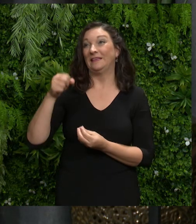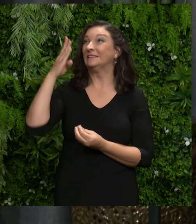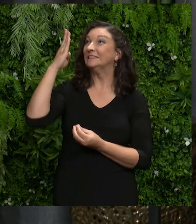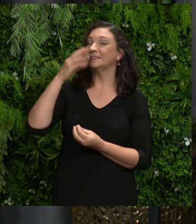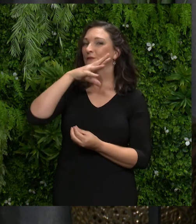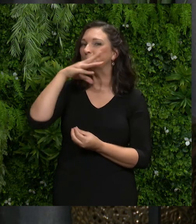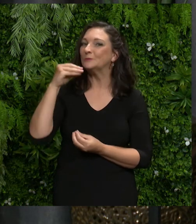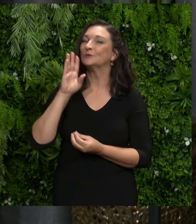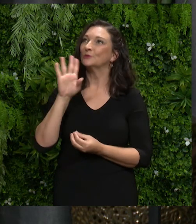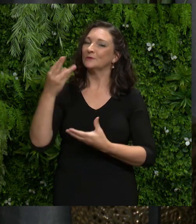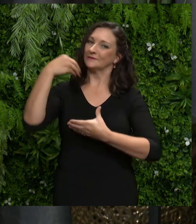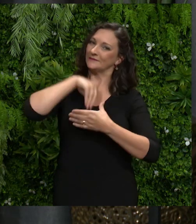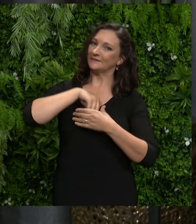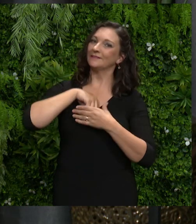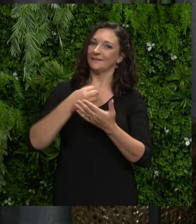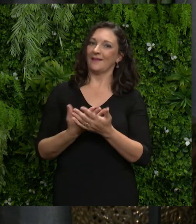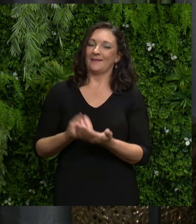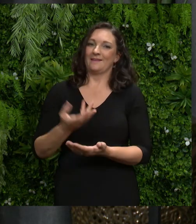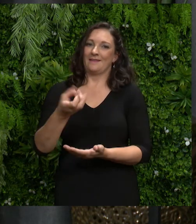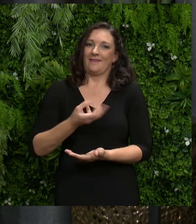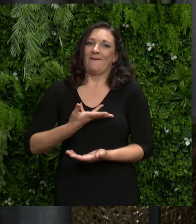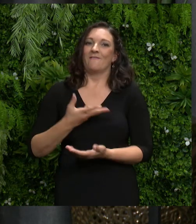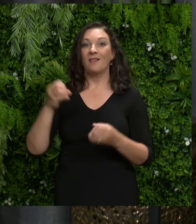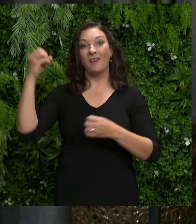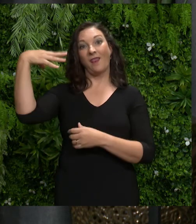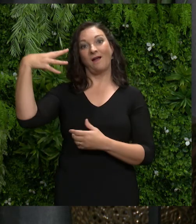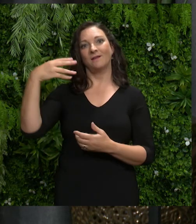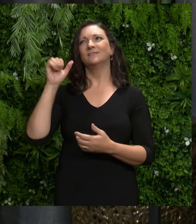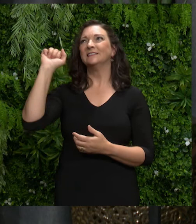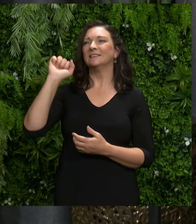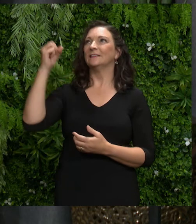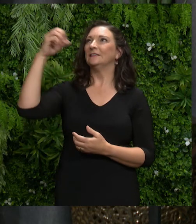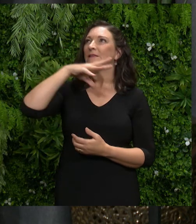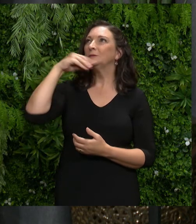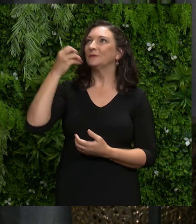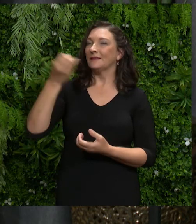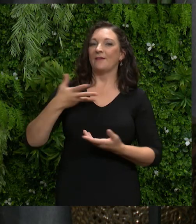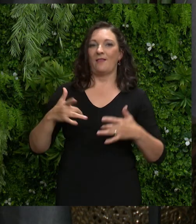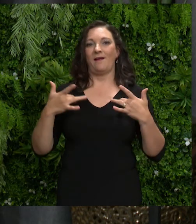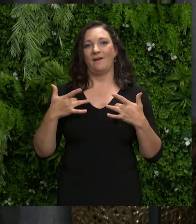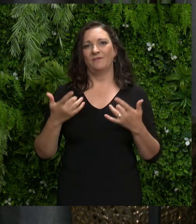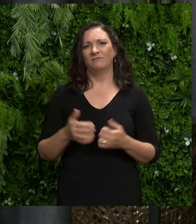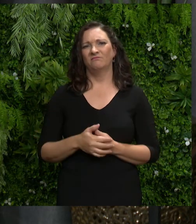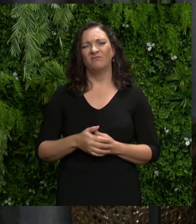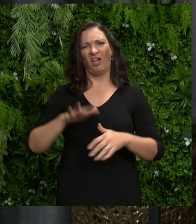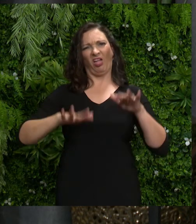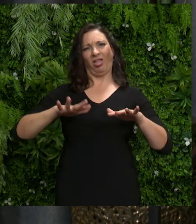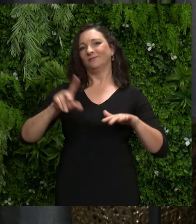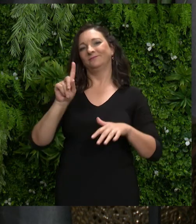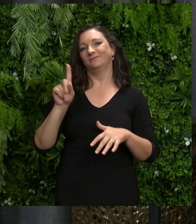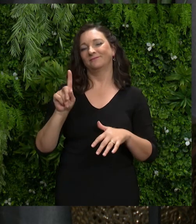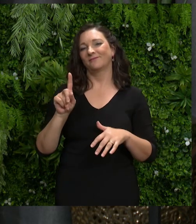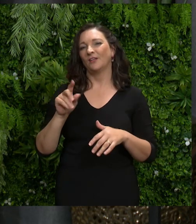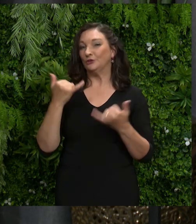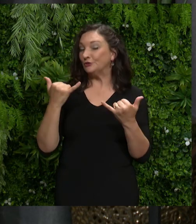En deur sy gees sal hy vir jou lig bring. Deur sy gees sal hy vir jou lewe gee. Moenie